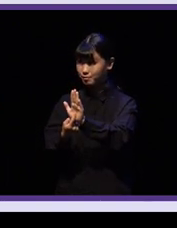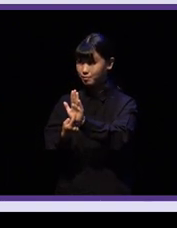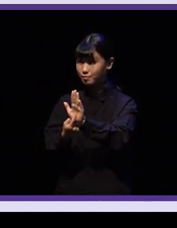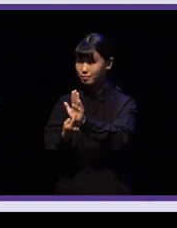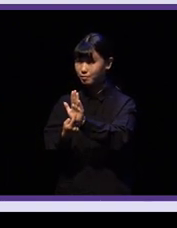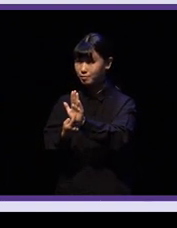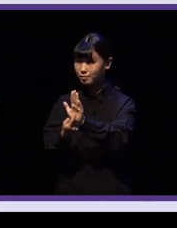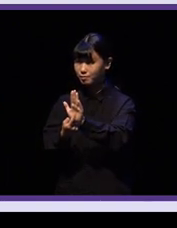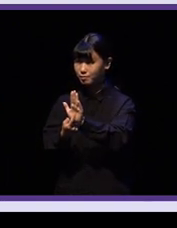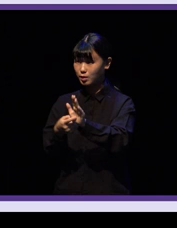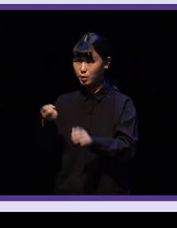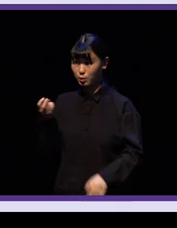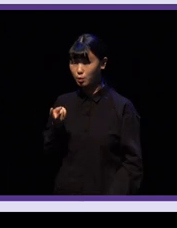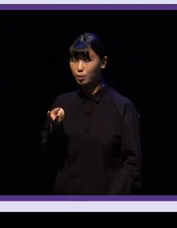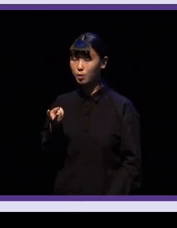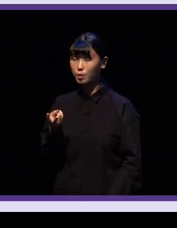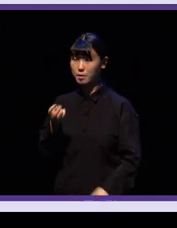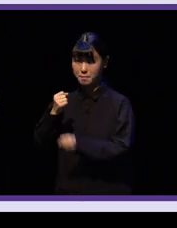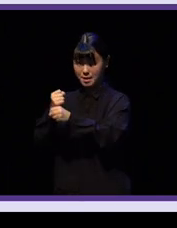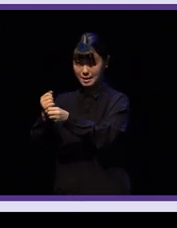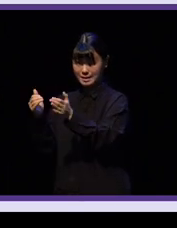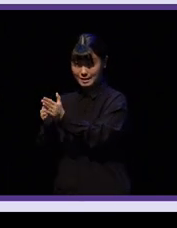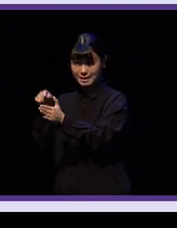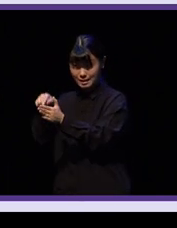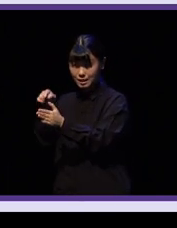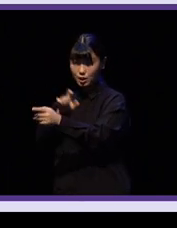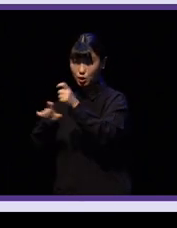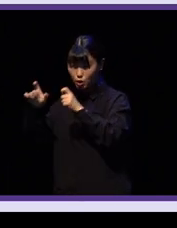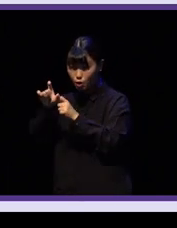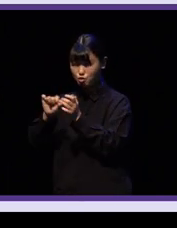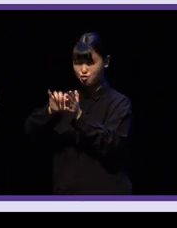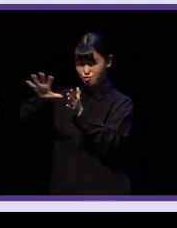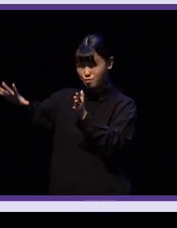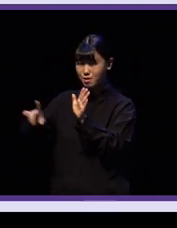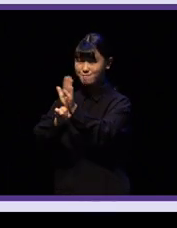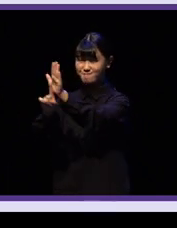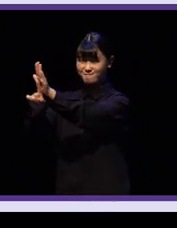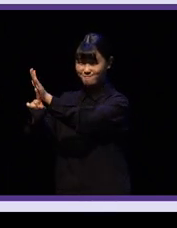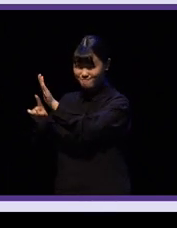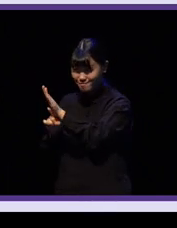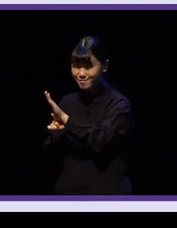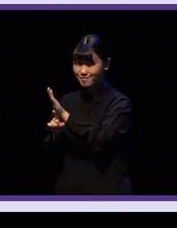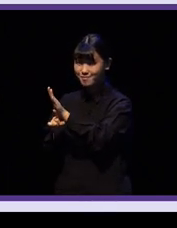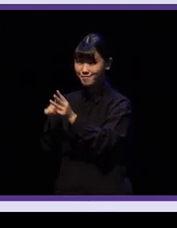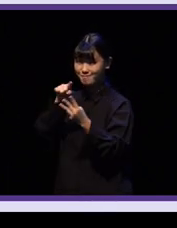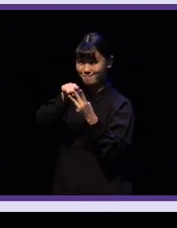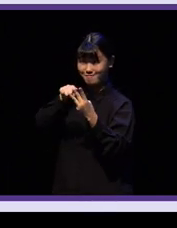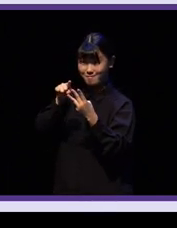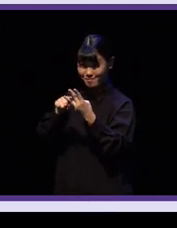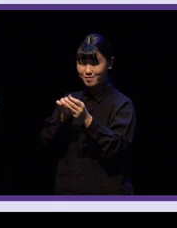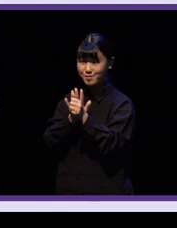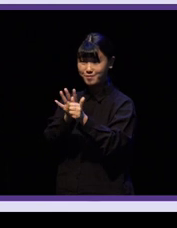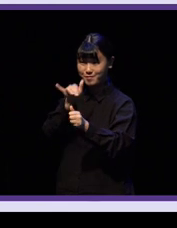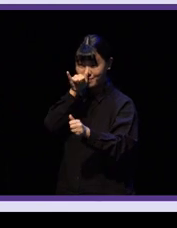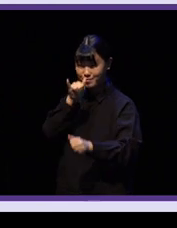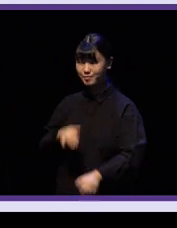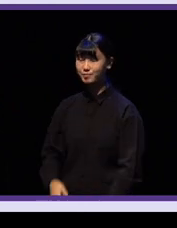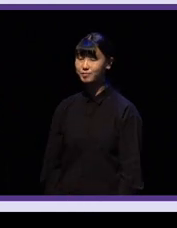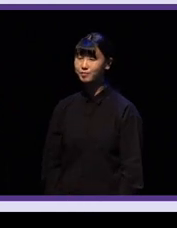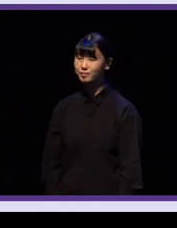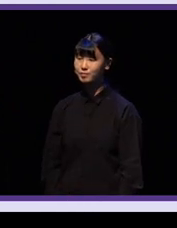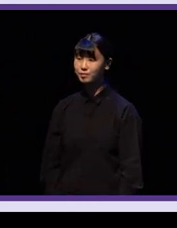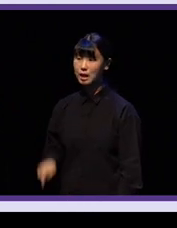충분히 발표되어져서 확산되는 유형의 모든 사업들이 다 같이 지원해 대상 안에 있습니다 그리고 비단이